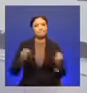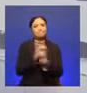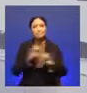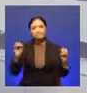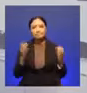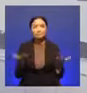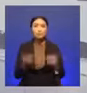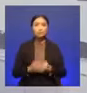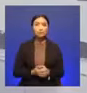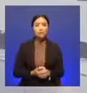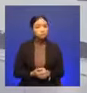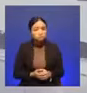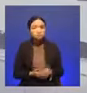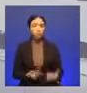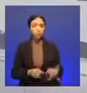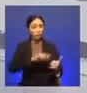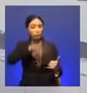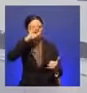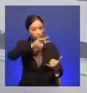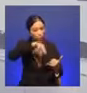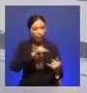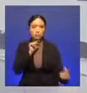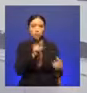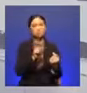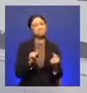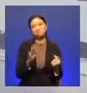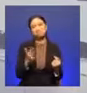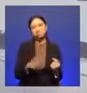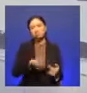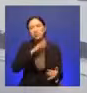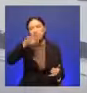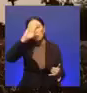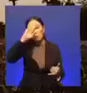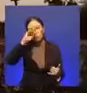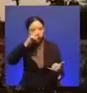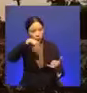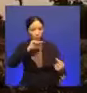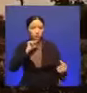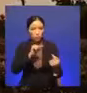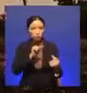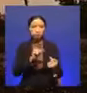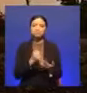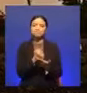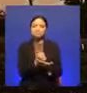การไม่สามารถให้การดูแลรักษาพยาบาลอย่างเหมาะสมเมื่อผู้ต้องขังเจ็บป่วย